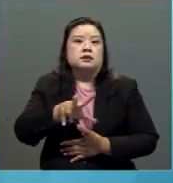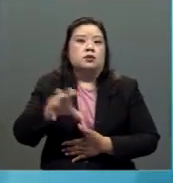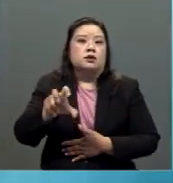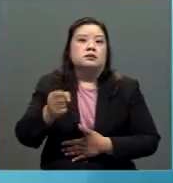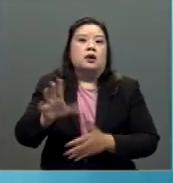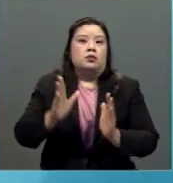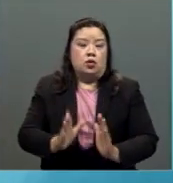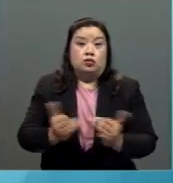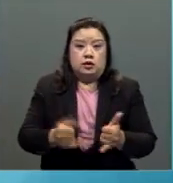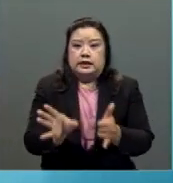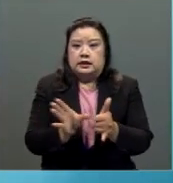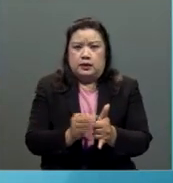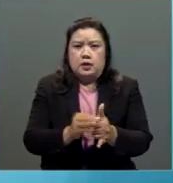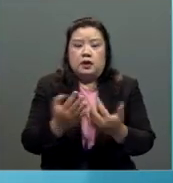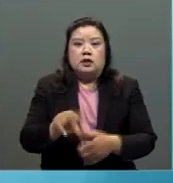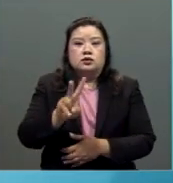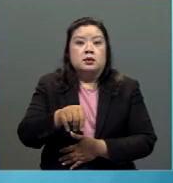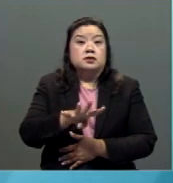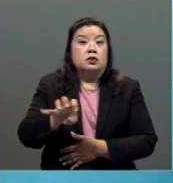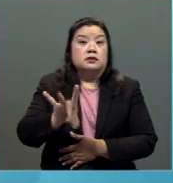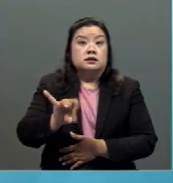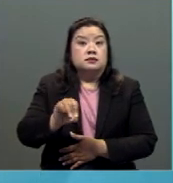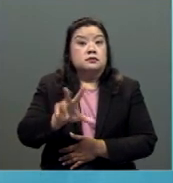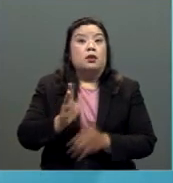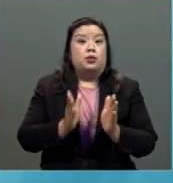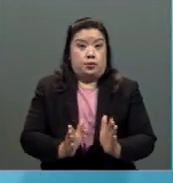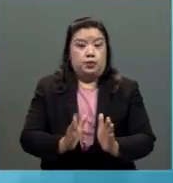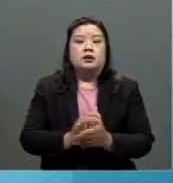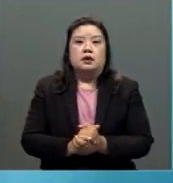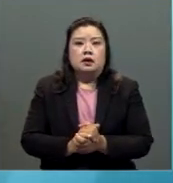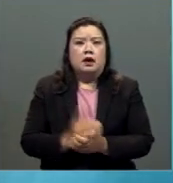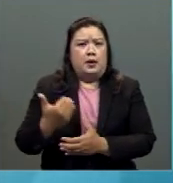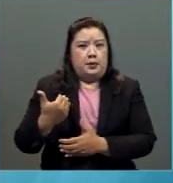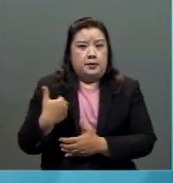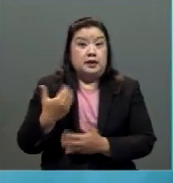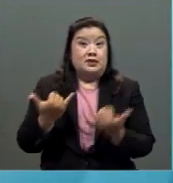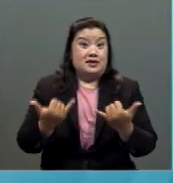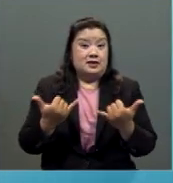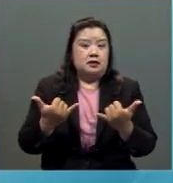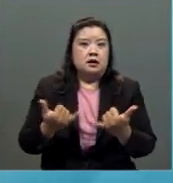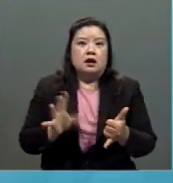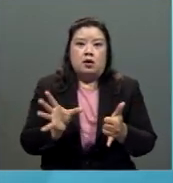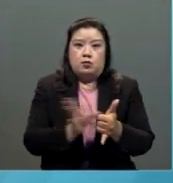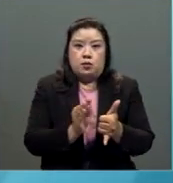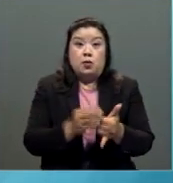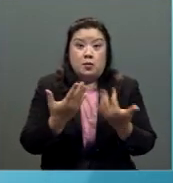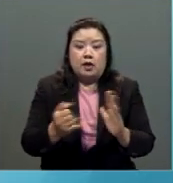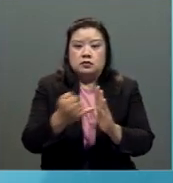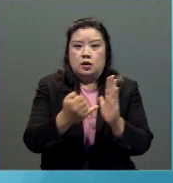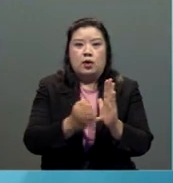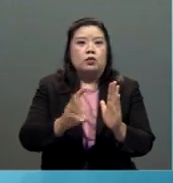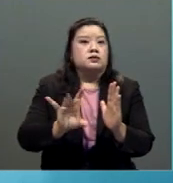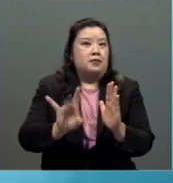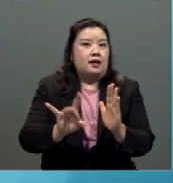มเป็น 2,473 รายนะครับมีเกิดขึ้นทั้งหมดใน68จังหวัดนะครับมีเสียชีวิ